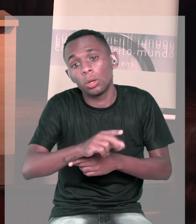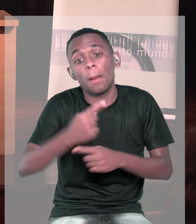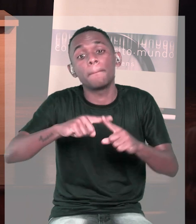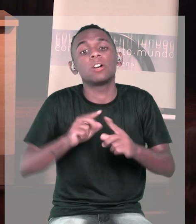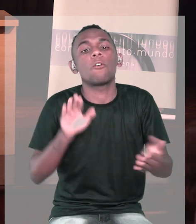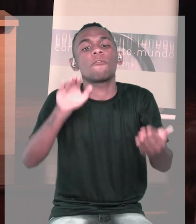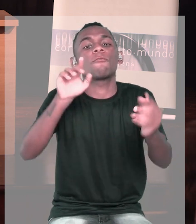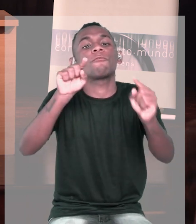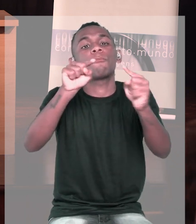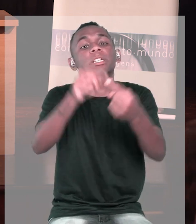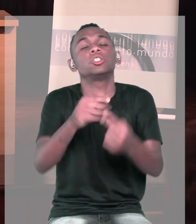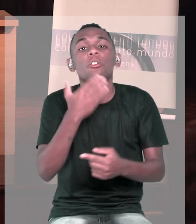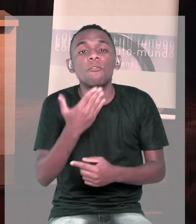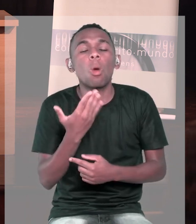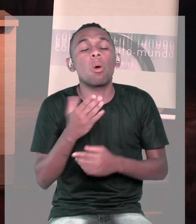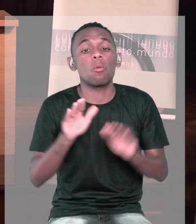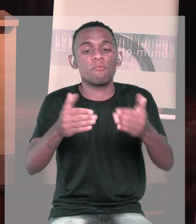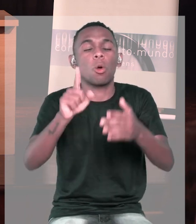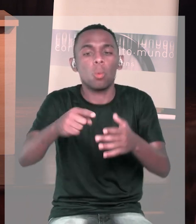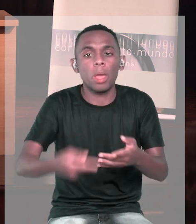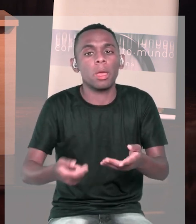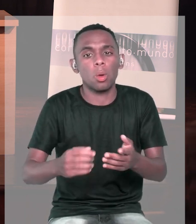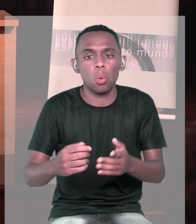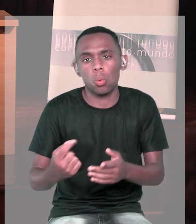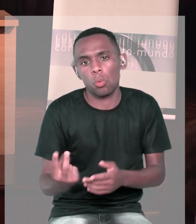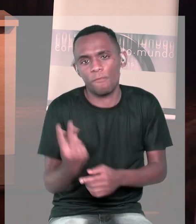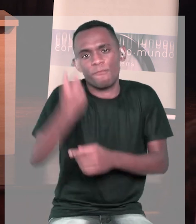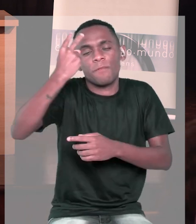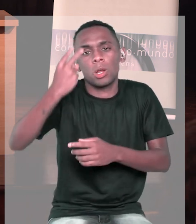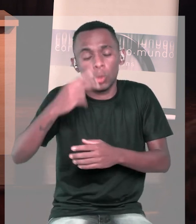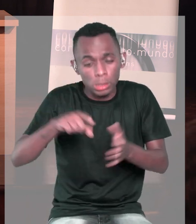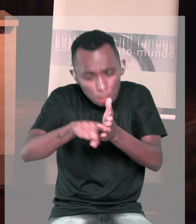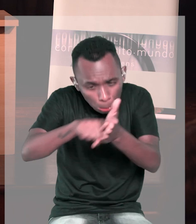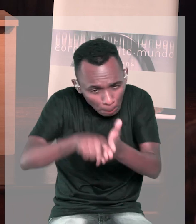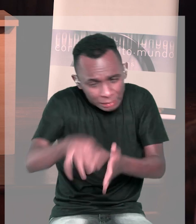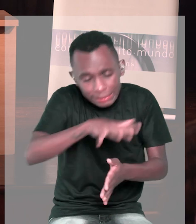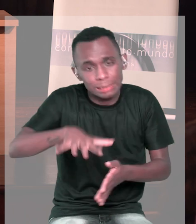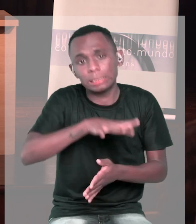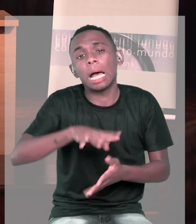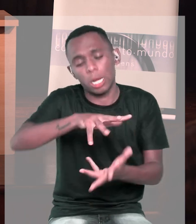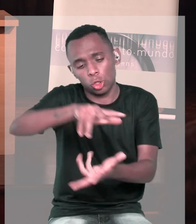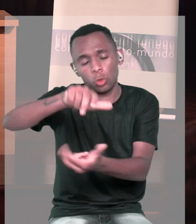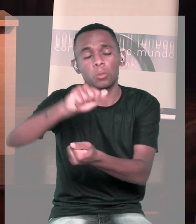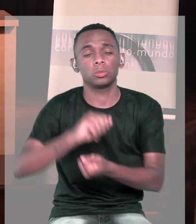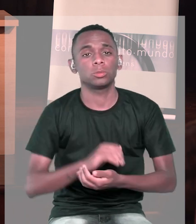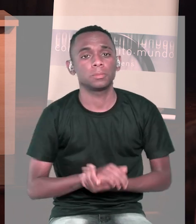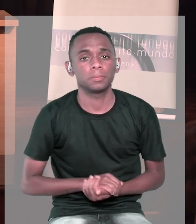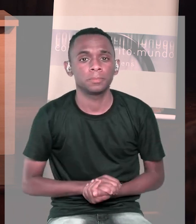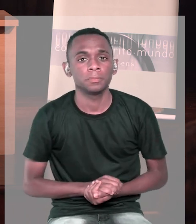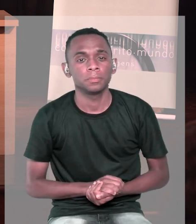visando o lucro e fazer a exploração dessa propriedade. Donc, toute la pensée